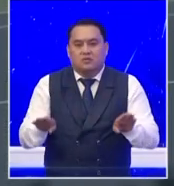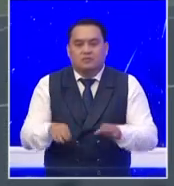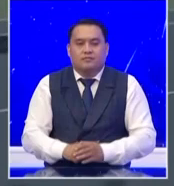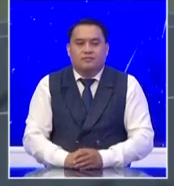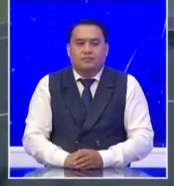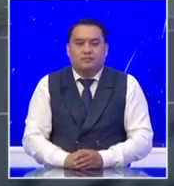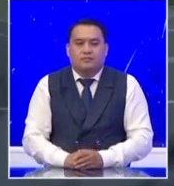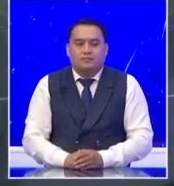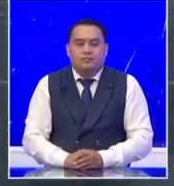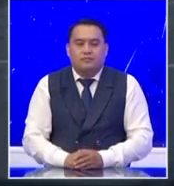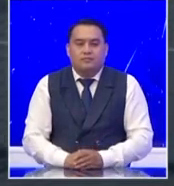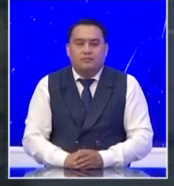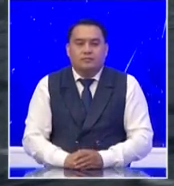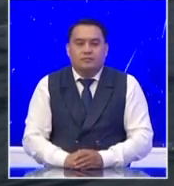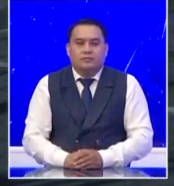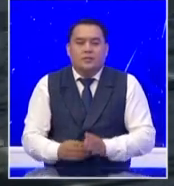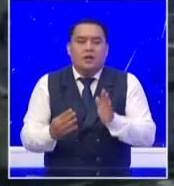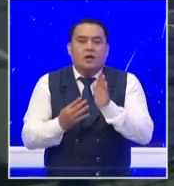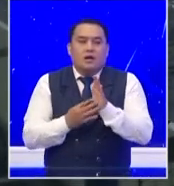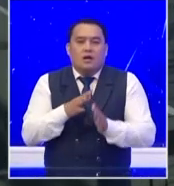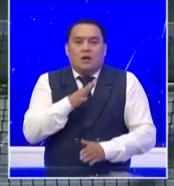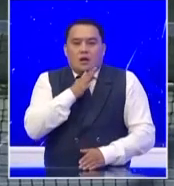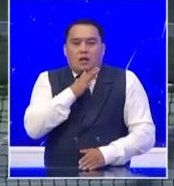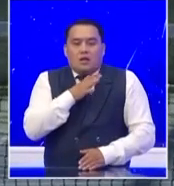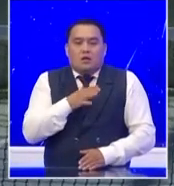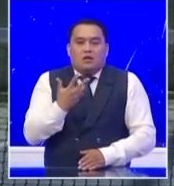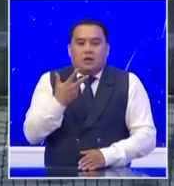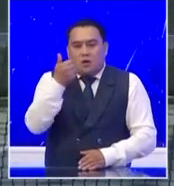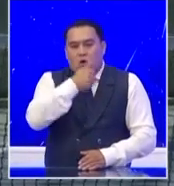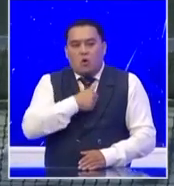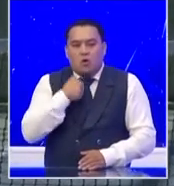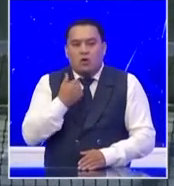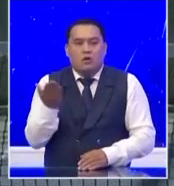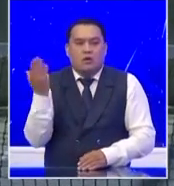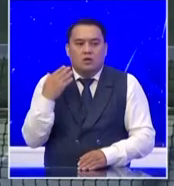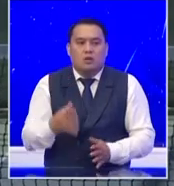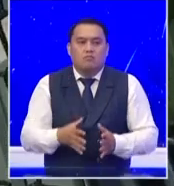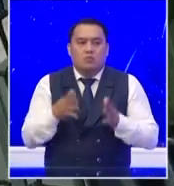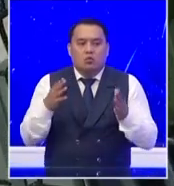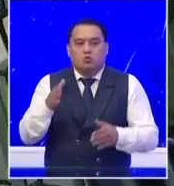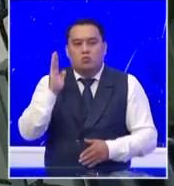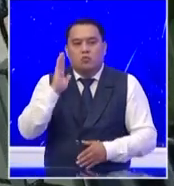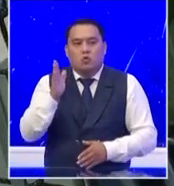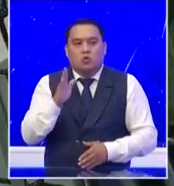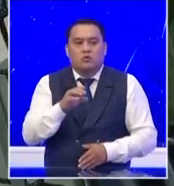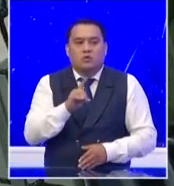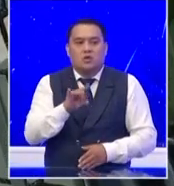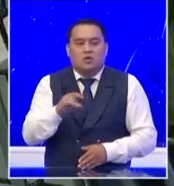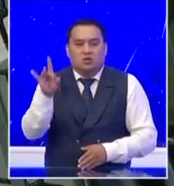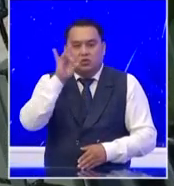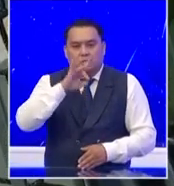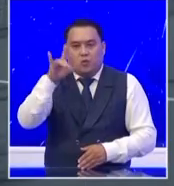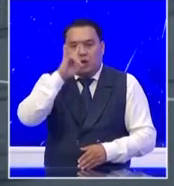корте. 9-летняя Зирия Жуманбай – перспективная теннисистка. Ракетку в руки взяла 3 года назад. По словам тренеров, у нее большое будущее. Сама Зирия мечтает стать